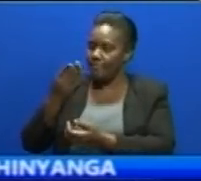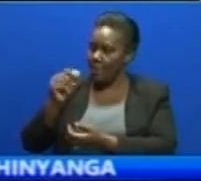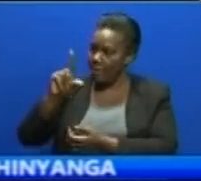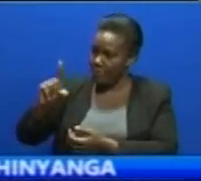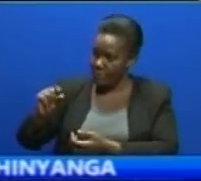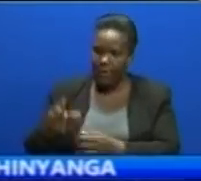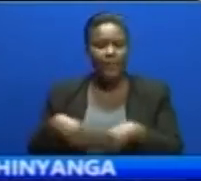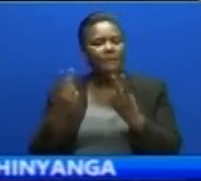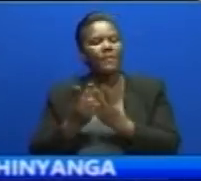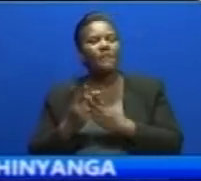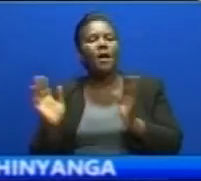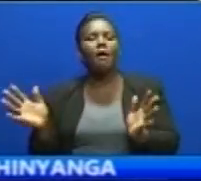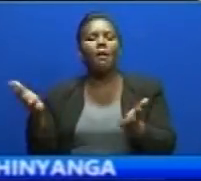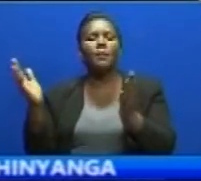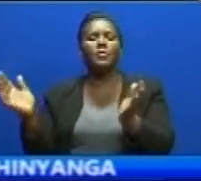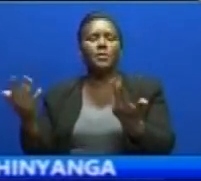kufuata